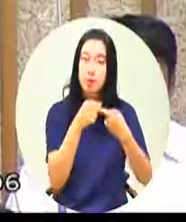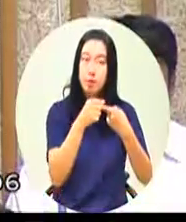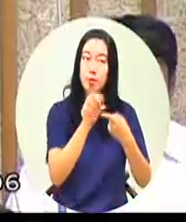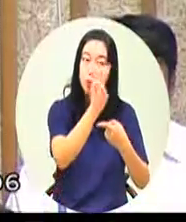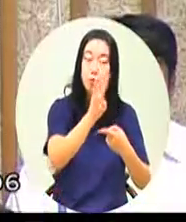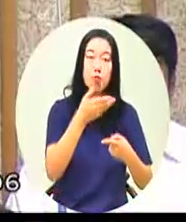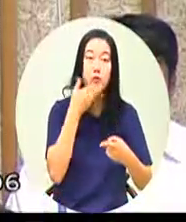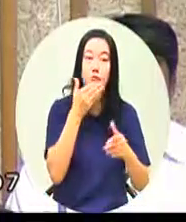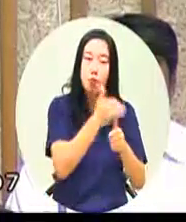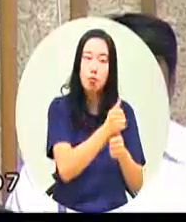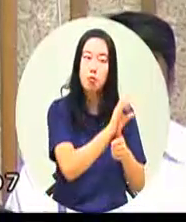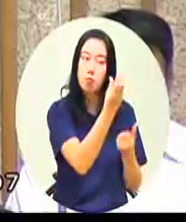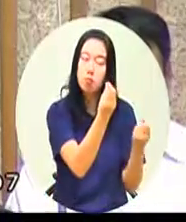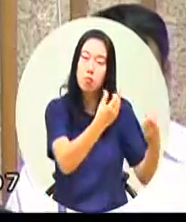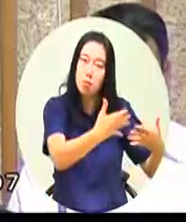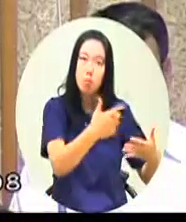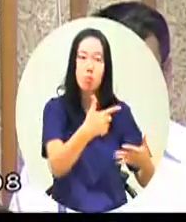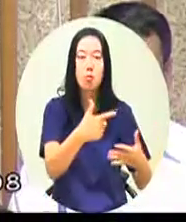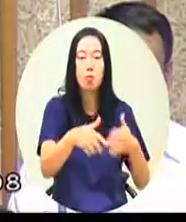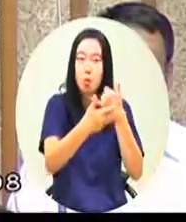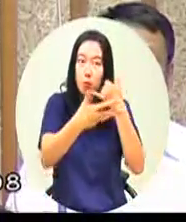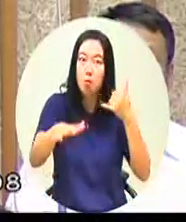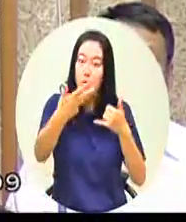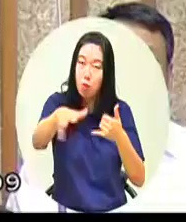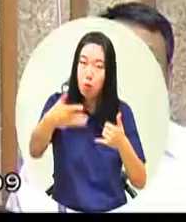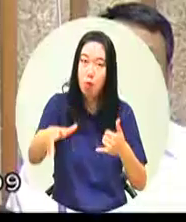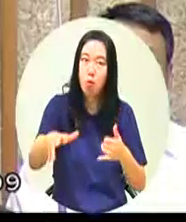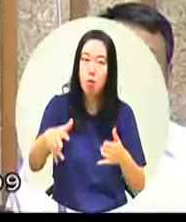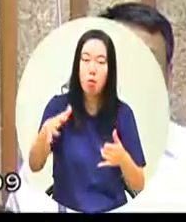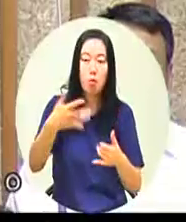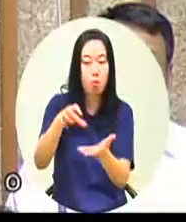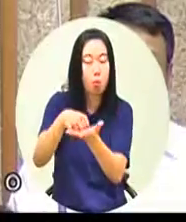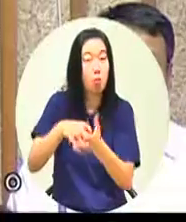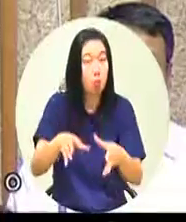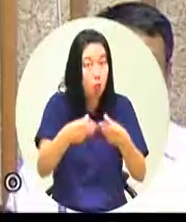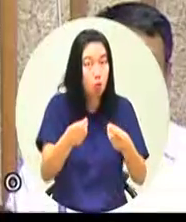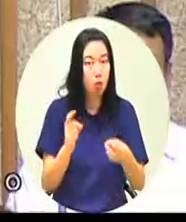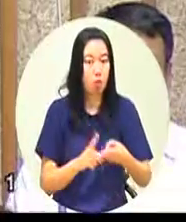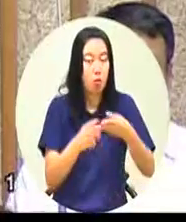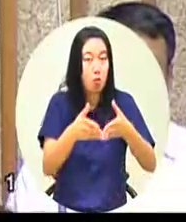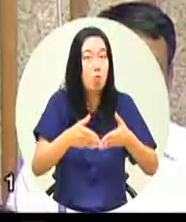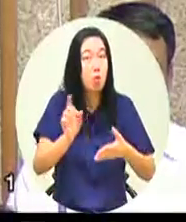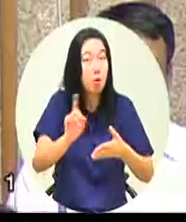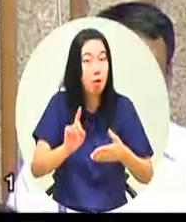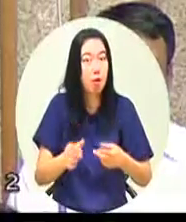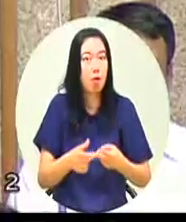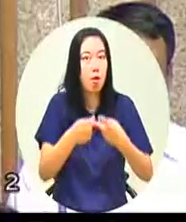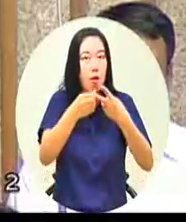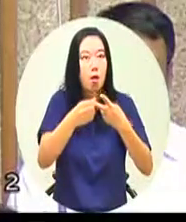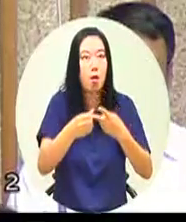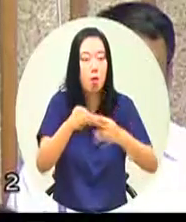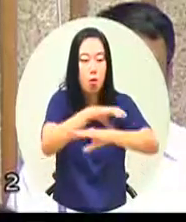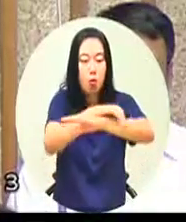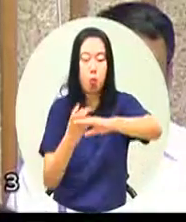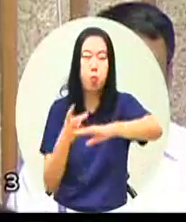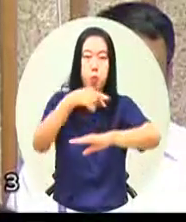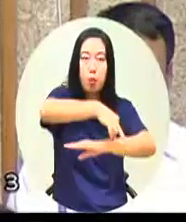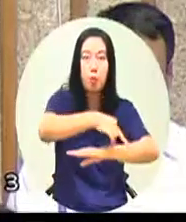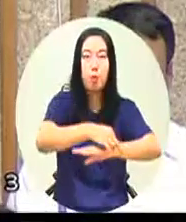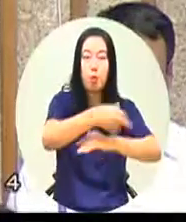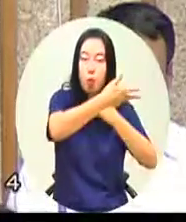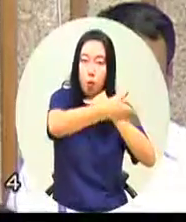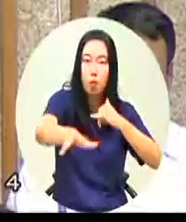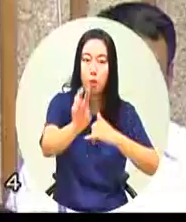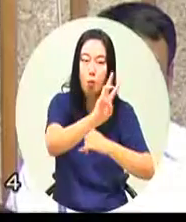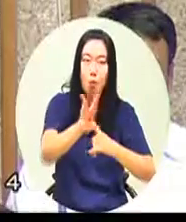局部分大概没有问题，依照取海水其实是免水权登记的，现在主要的问题会出在就是说跨堤取海水的部分，这样的一个设